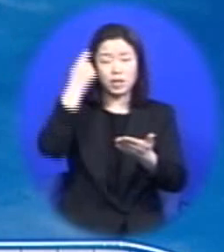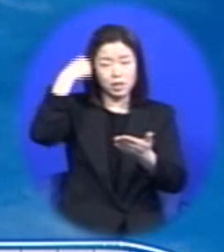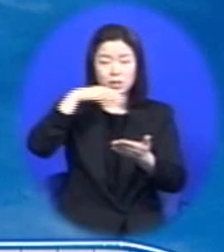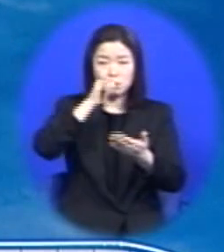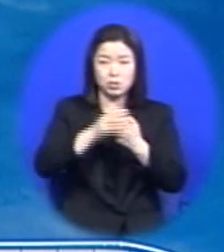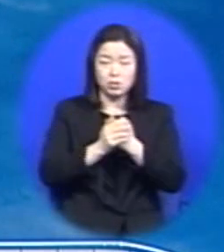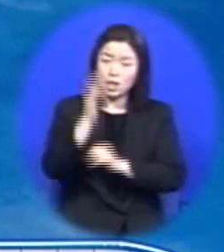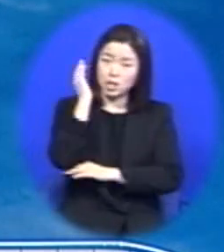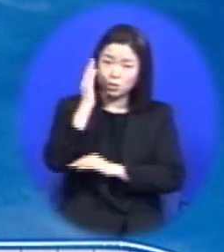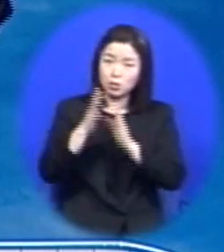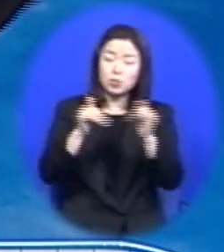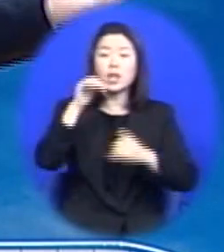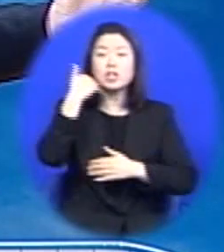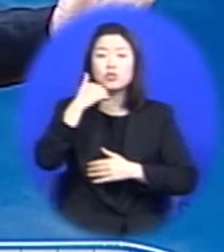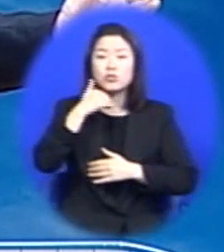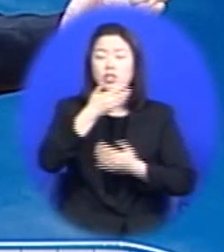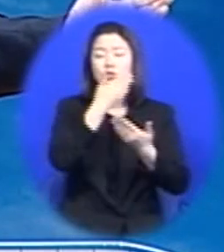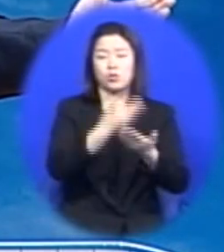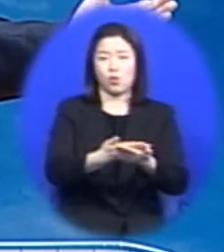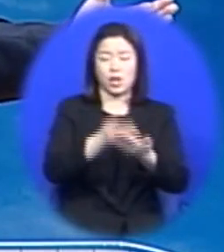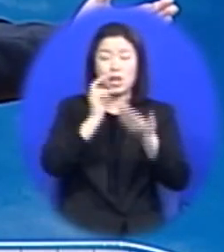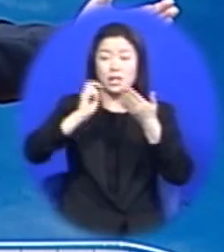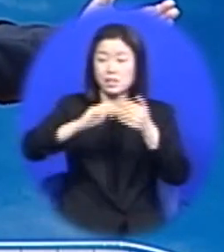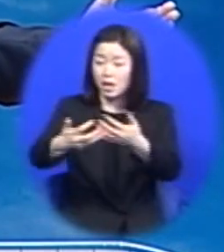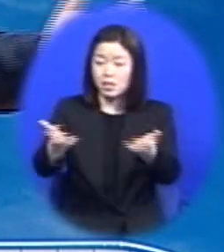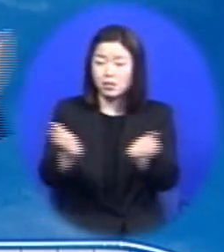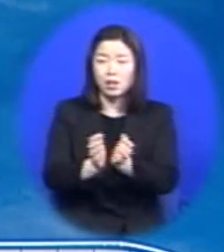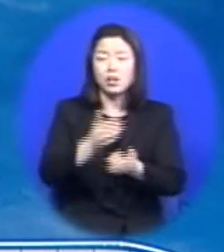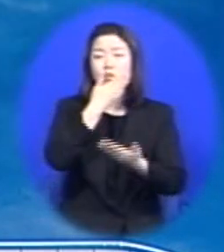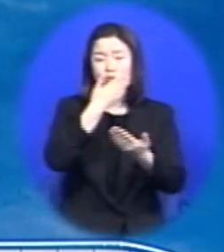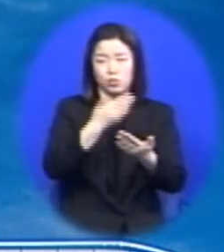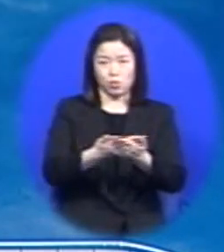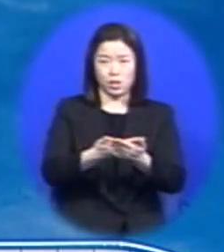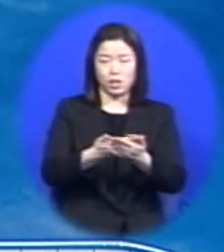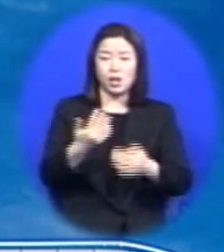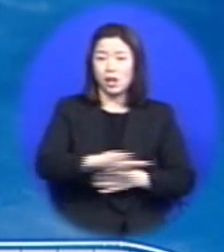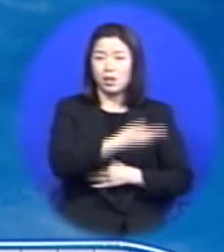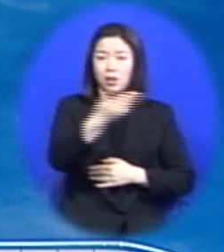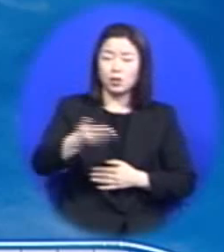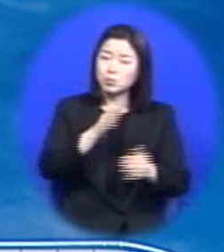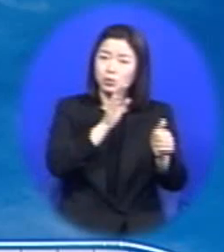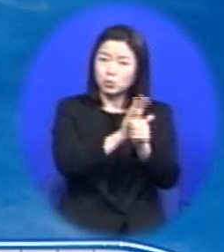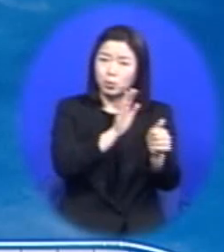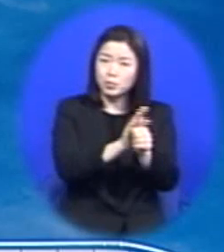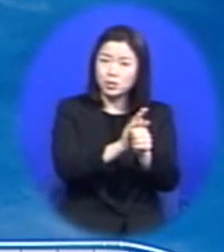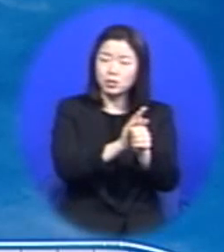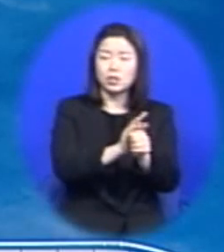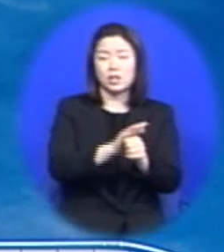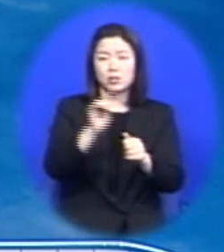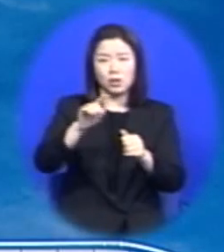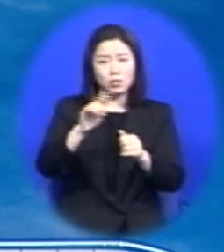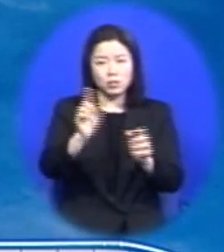설교자가 중요해요. 찬양대가 중요해요. 여러분의 예배를 돕는 요소들이 필요해요.